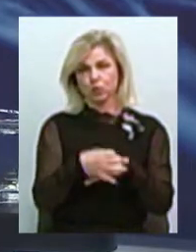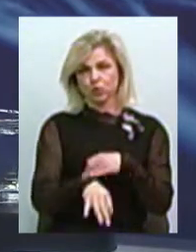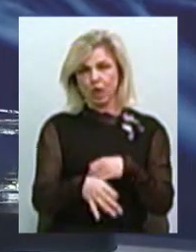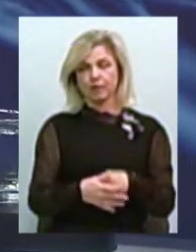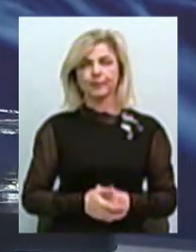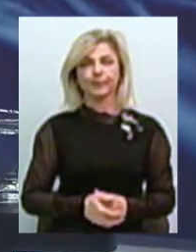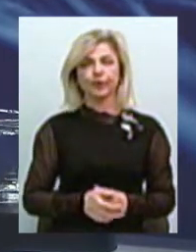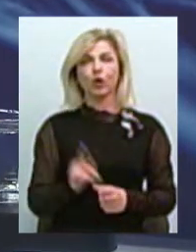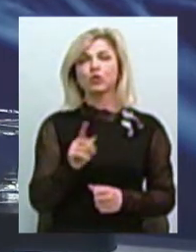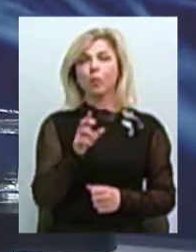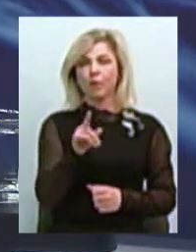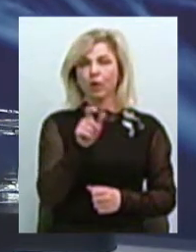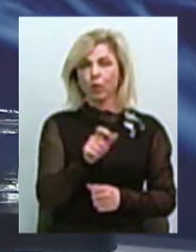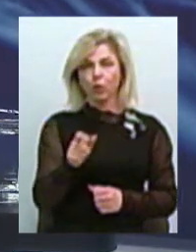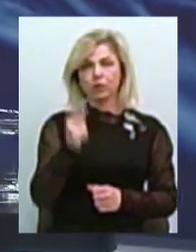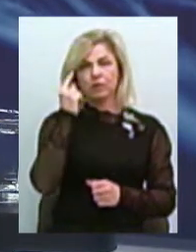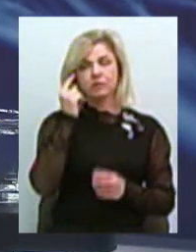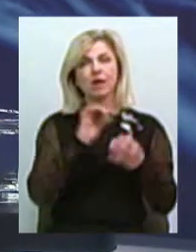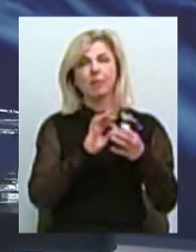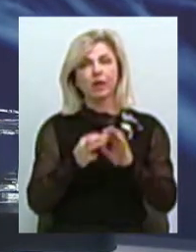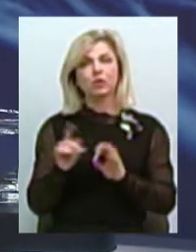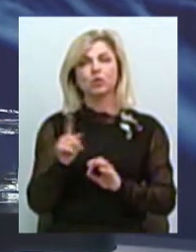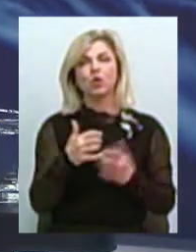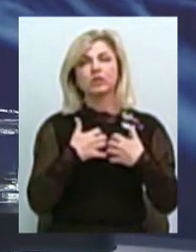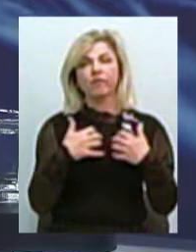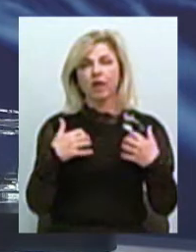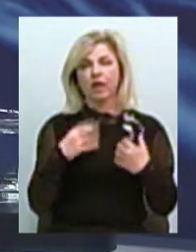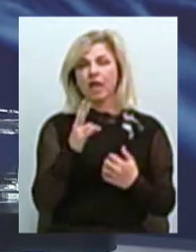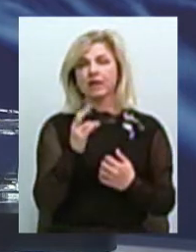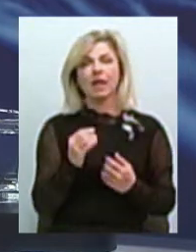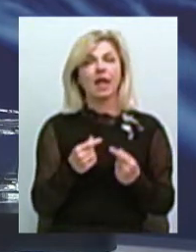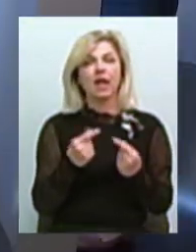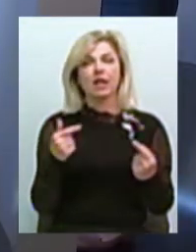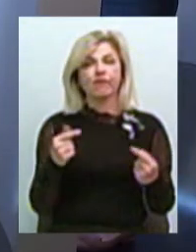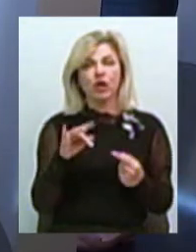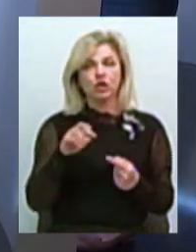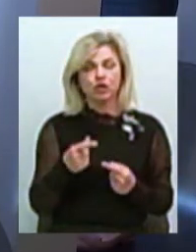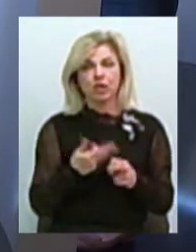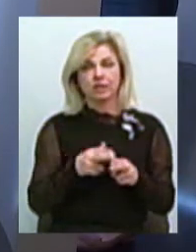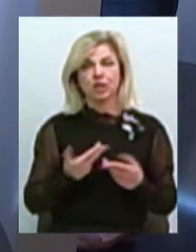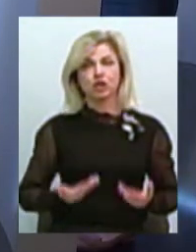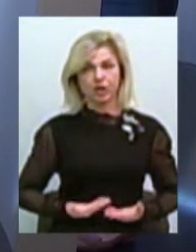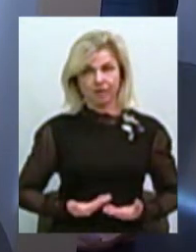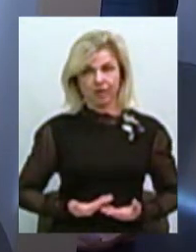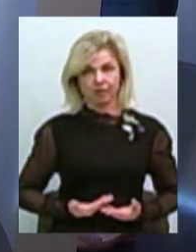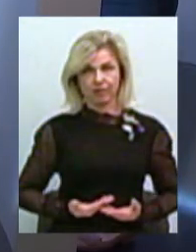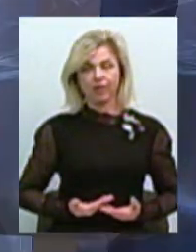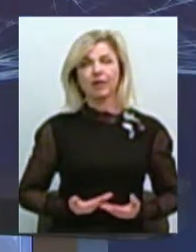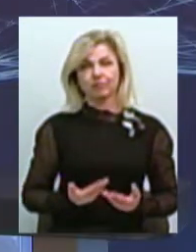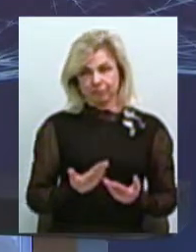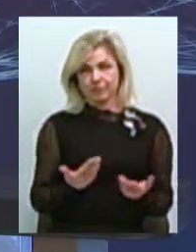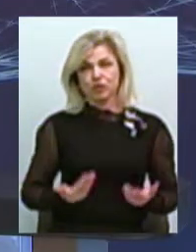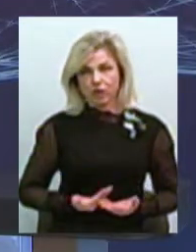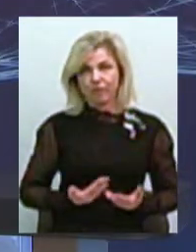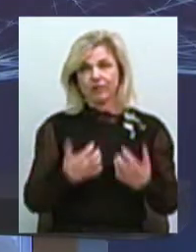того, щоб люди замислились, що тварина – це не лише річ, а це жива тварина. Жива істота, звичайно. Жива це істота. Жива істота, яка